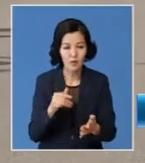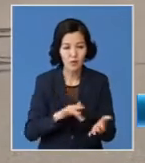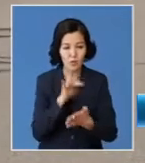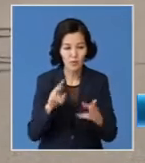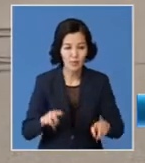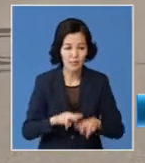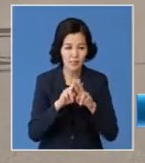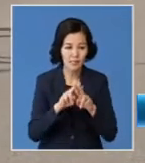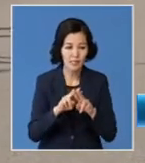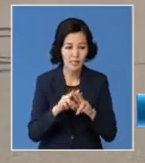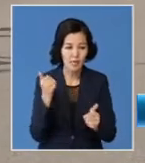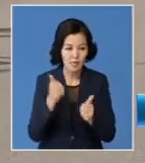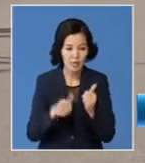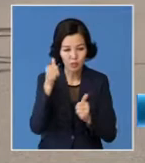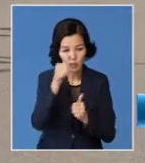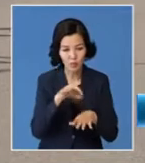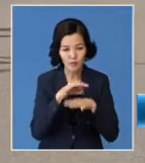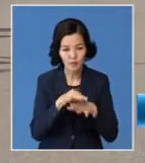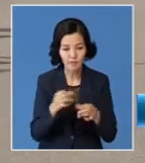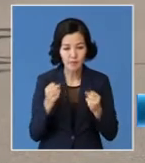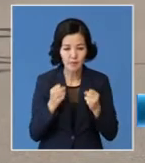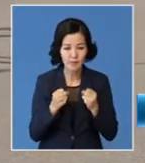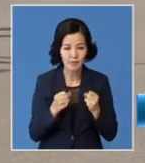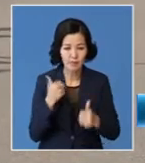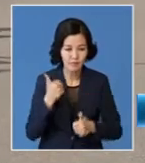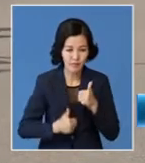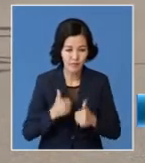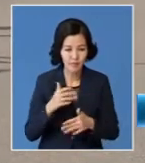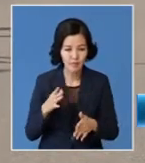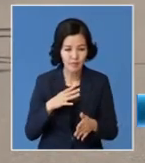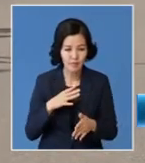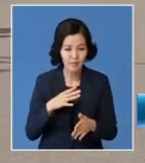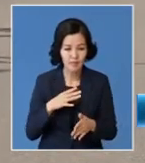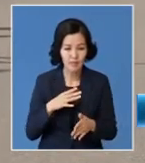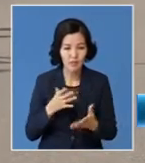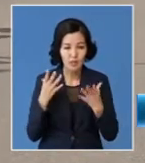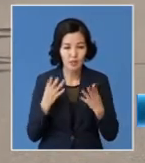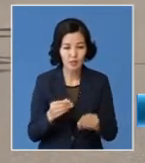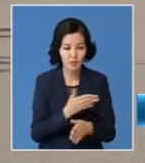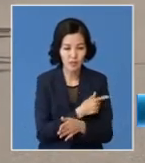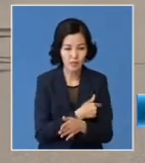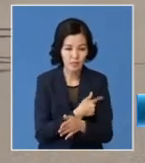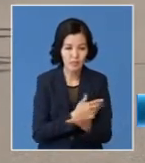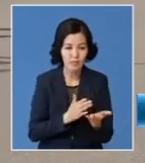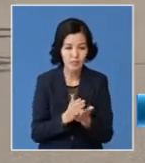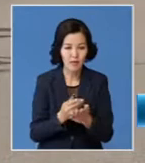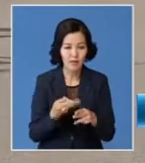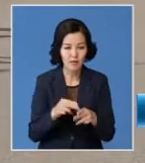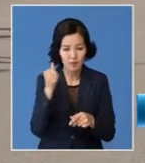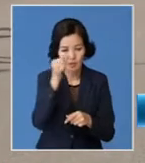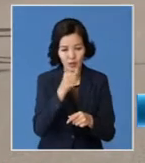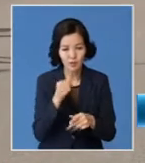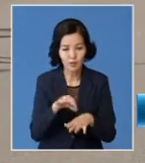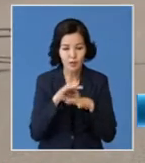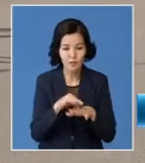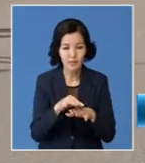год проводили спортивные соревнования, спартакиады, приуроченные к дню медицинского работника. Но в этом году решили